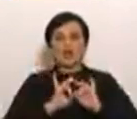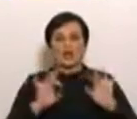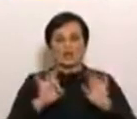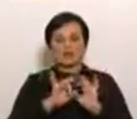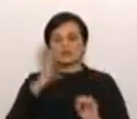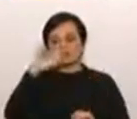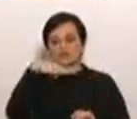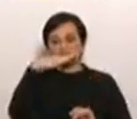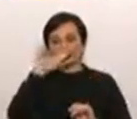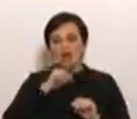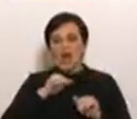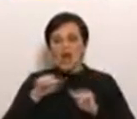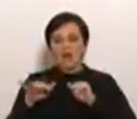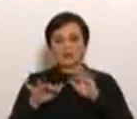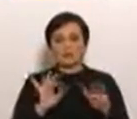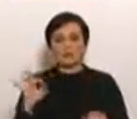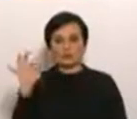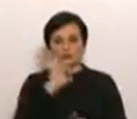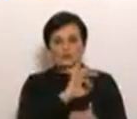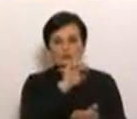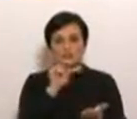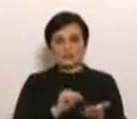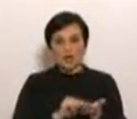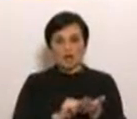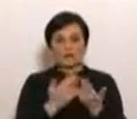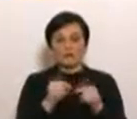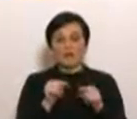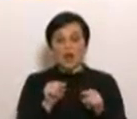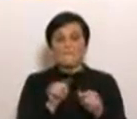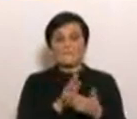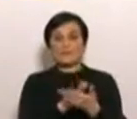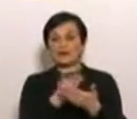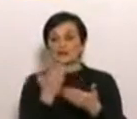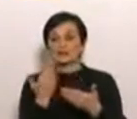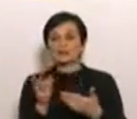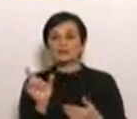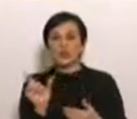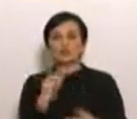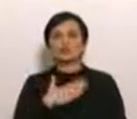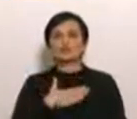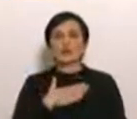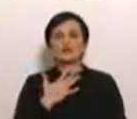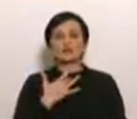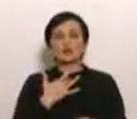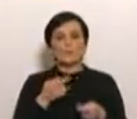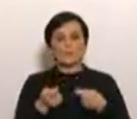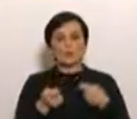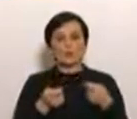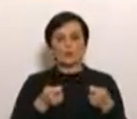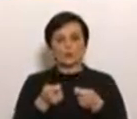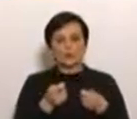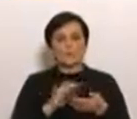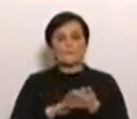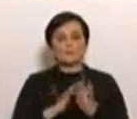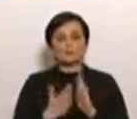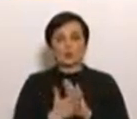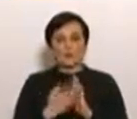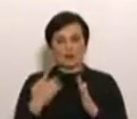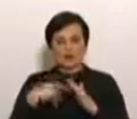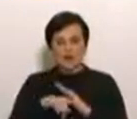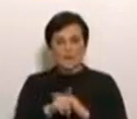წყალმომარაგების საკითხზე და ამ ნაწილში ჩვენი მუნიციპალიტეტის მდგომარეობიდან გამომდინარე